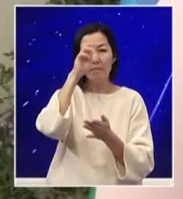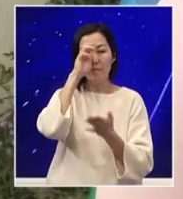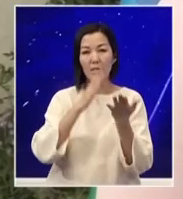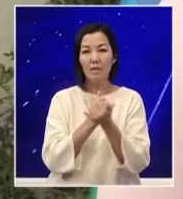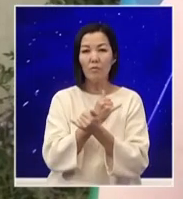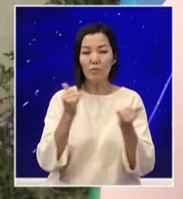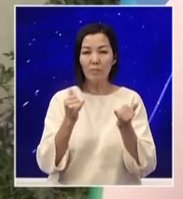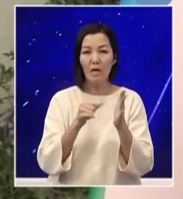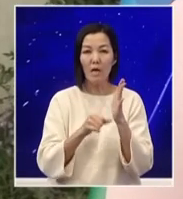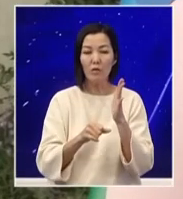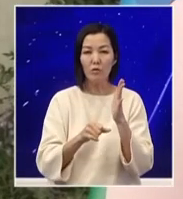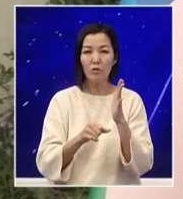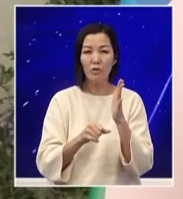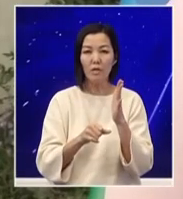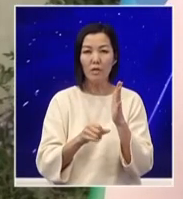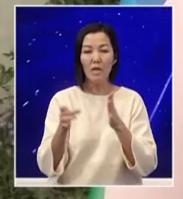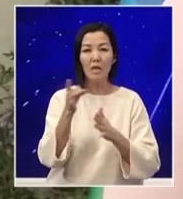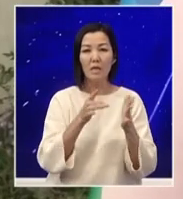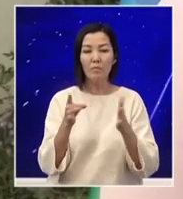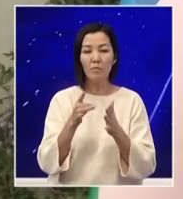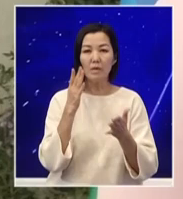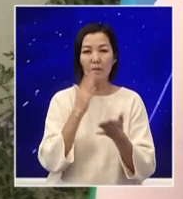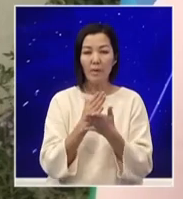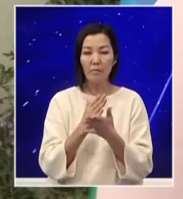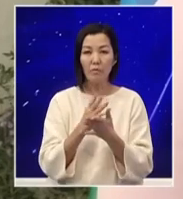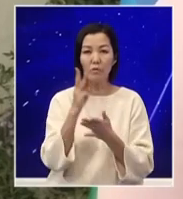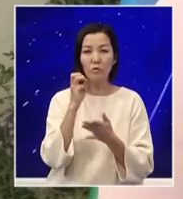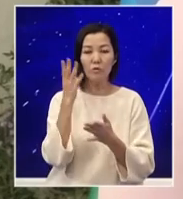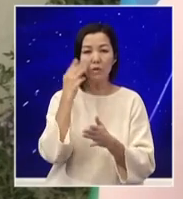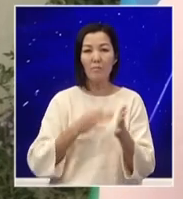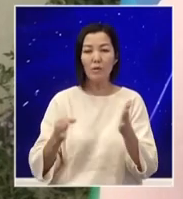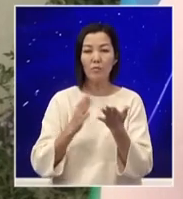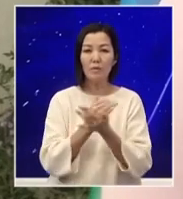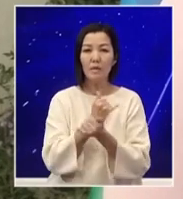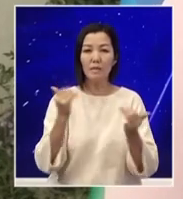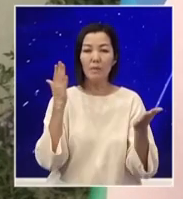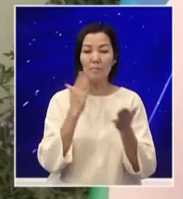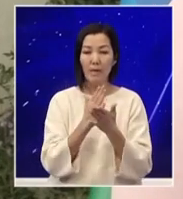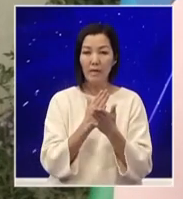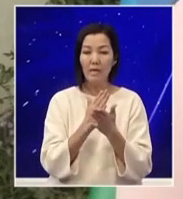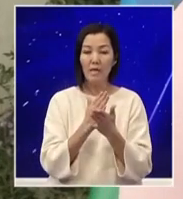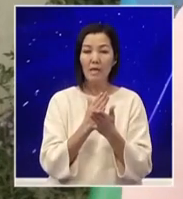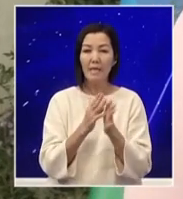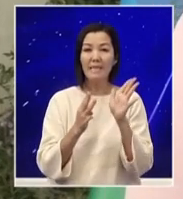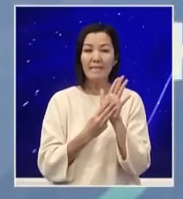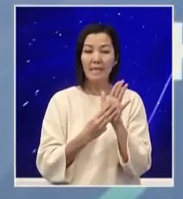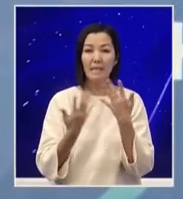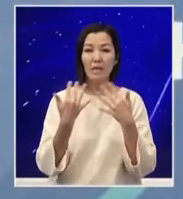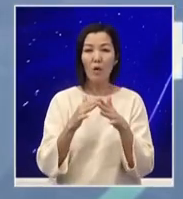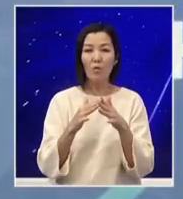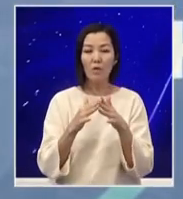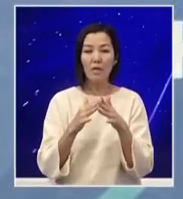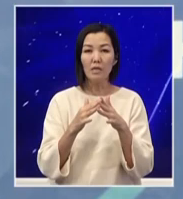көрсетілетін қызметтің 600-ден астамы республикада көрсетіліп жатса, соның 300-ден астамы Алматы облысында көрсетіледі. Оның 8-і ауылдық